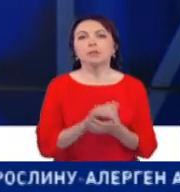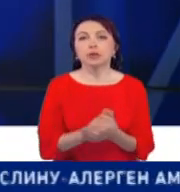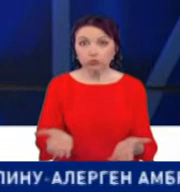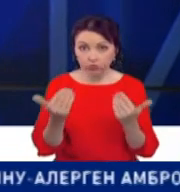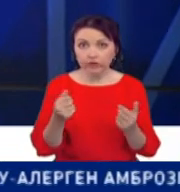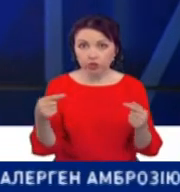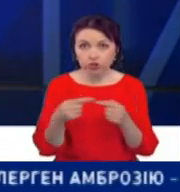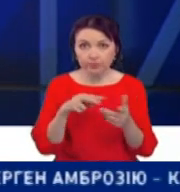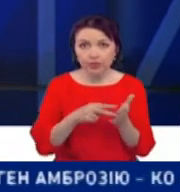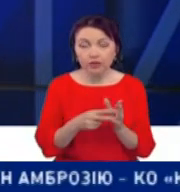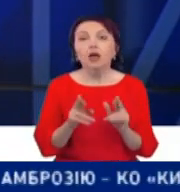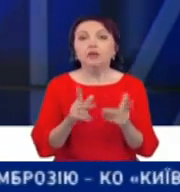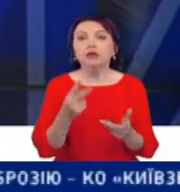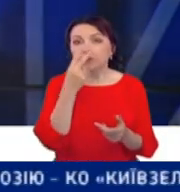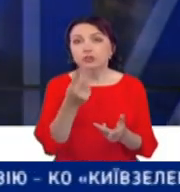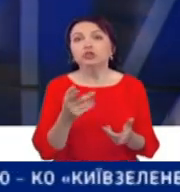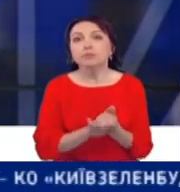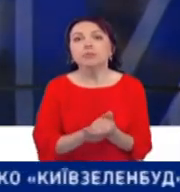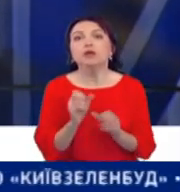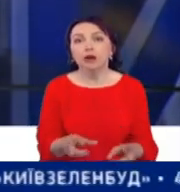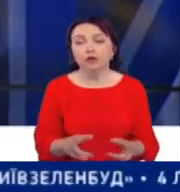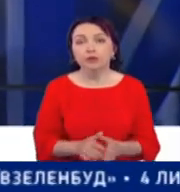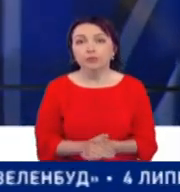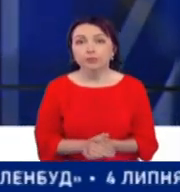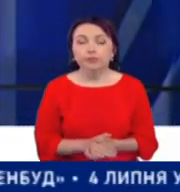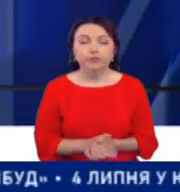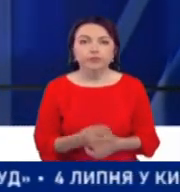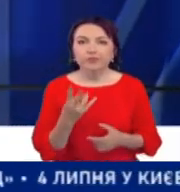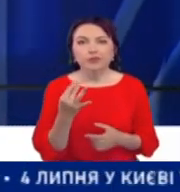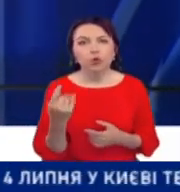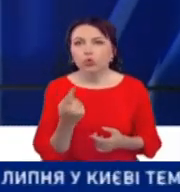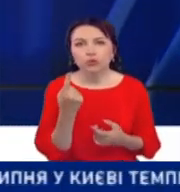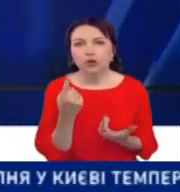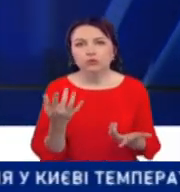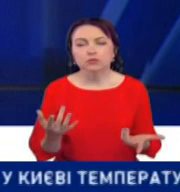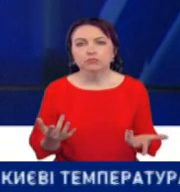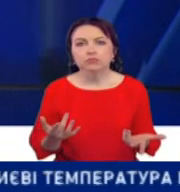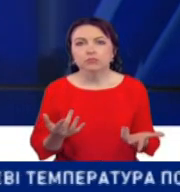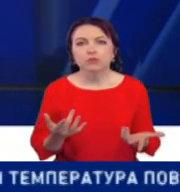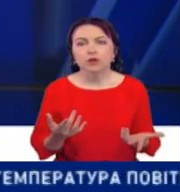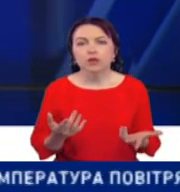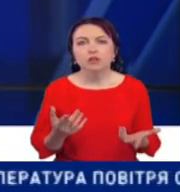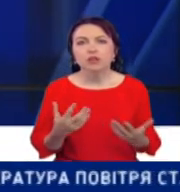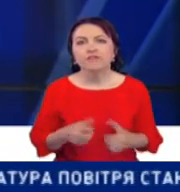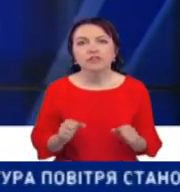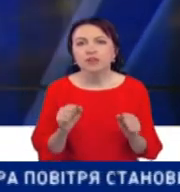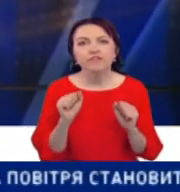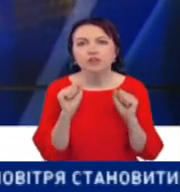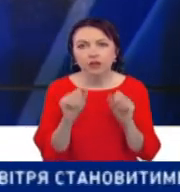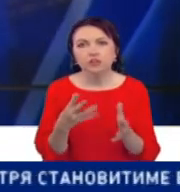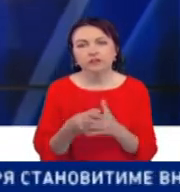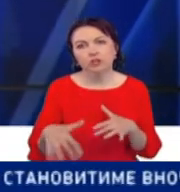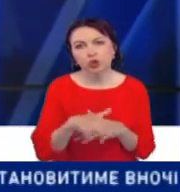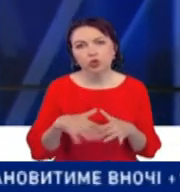Угу. Дай чіткий план, угу. Як ти бачиш цей мир? Угу. Ні в жодному разі не віддавати своїх територій і не змінювати